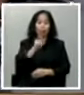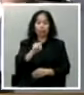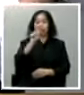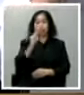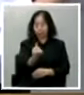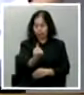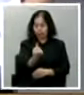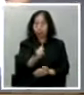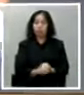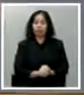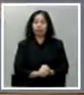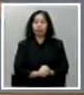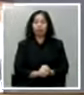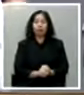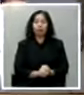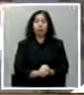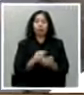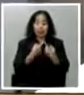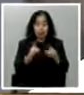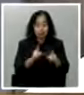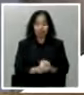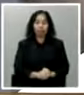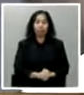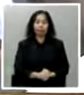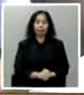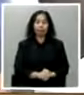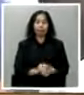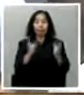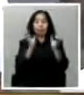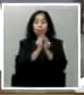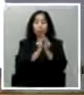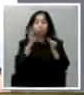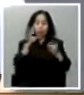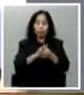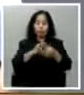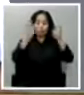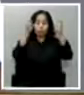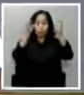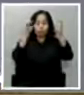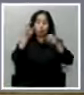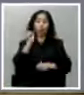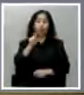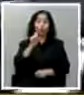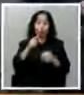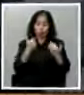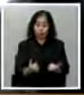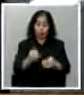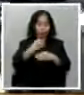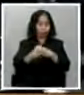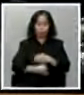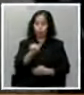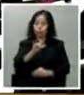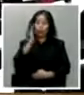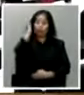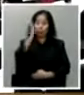ในวันพรุ่งนี้นะครับท่านผู้ชมครับแต่ทั้งนี้ทั้งนั้นครับการประชุมในเรื่องของยติด่วนนะครับยังไม่จบเดี๋ยวมาติดตามต่